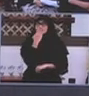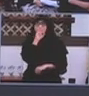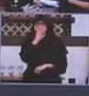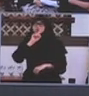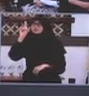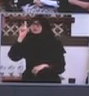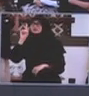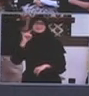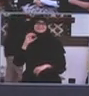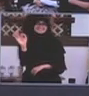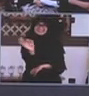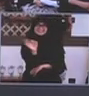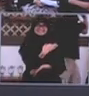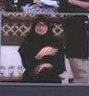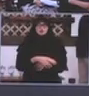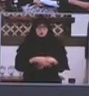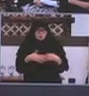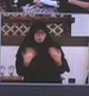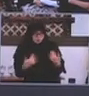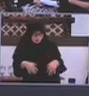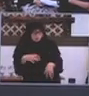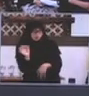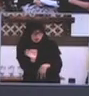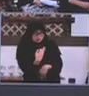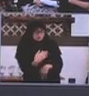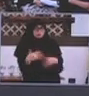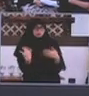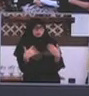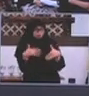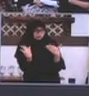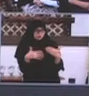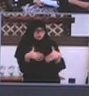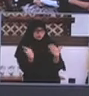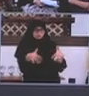Tidak ada. Tidak ada? Tenane?